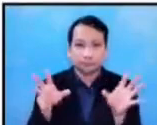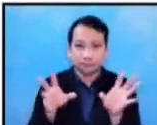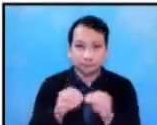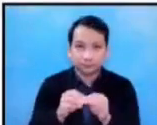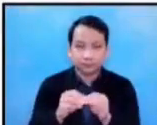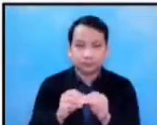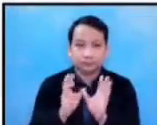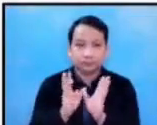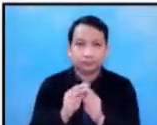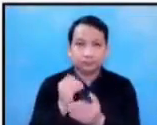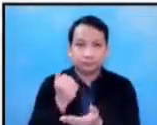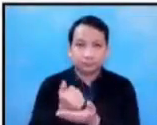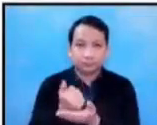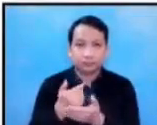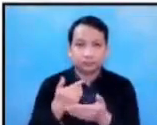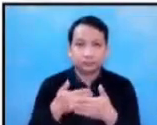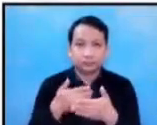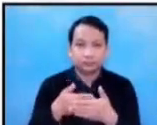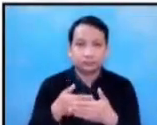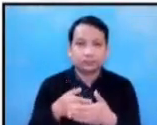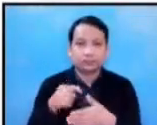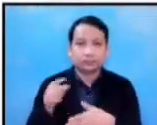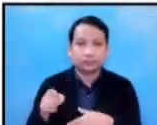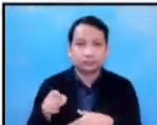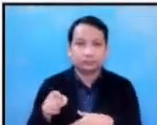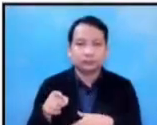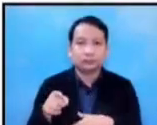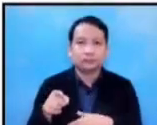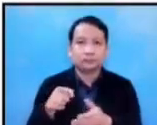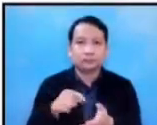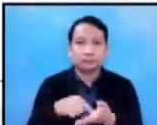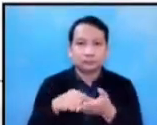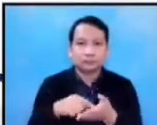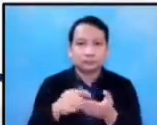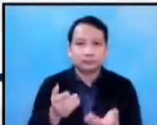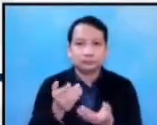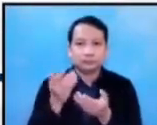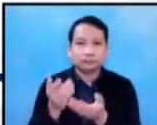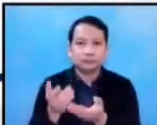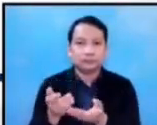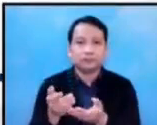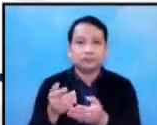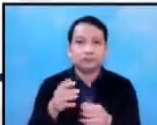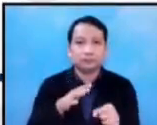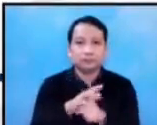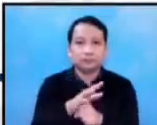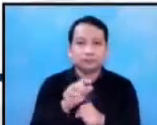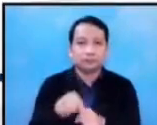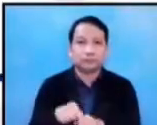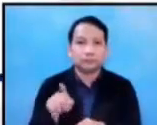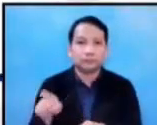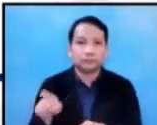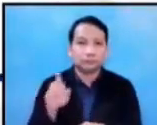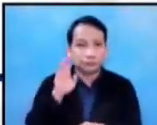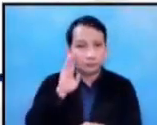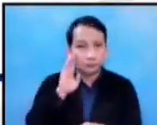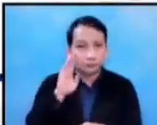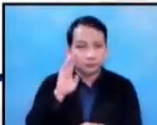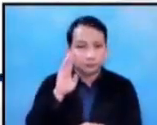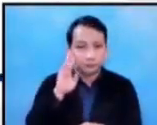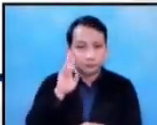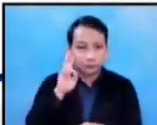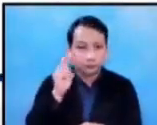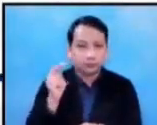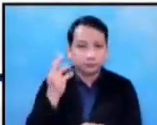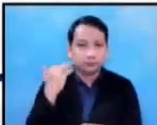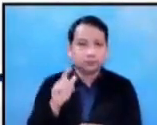na ang modelong si Denise Corneo na siyang naghain ng kasong panggagahasa laban kay Navarro noong 2014. Lima